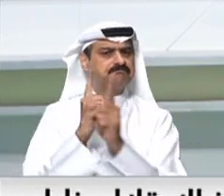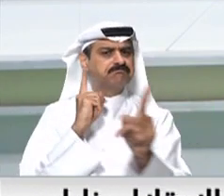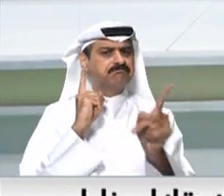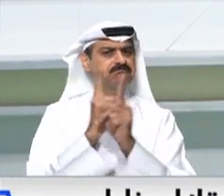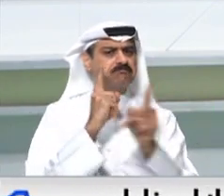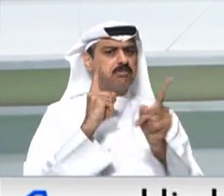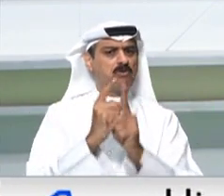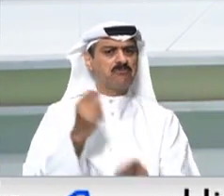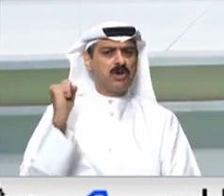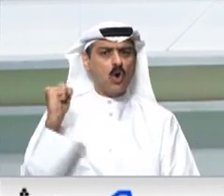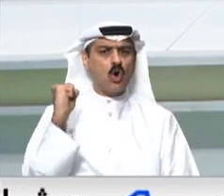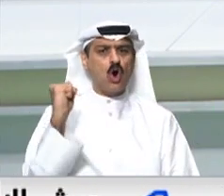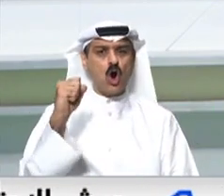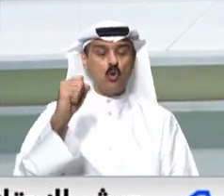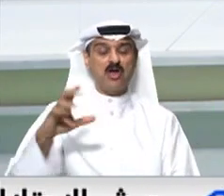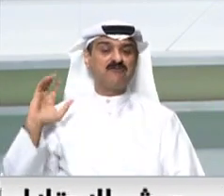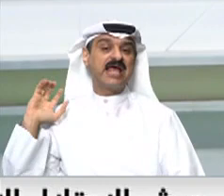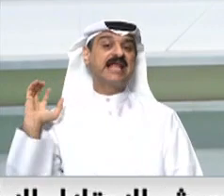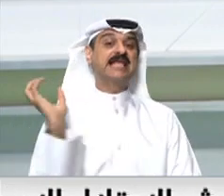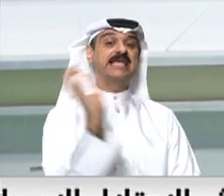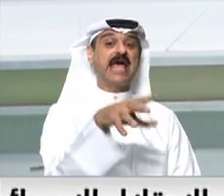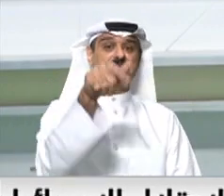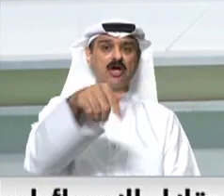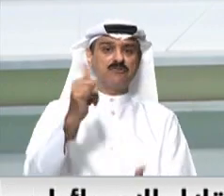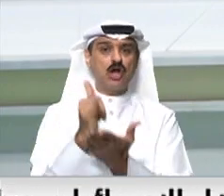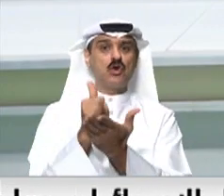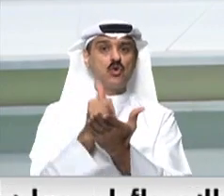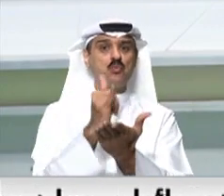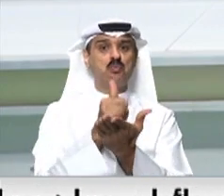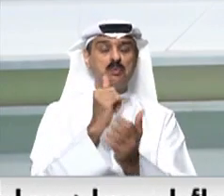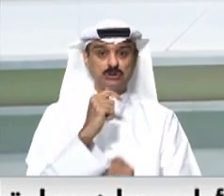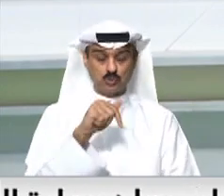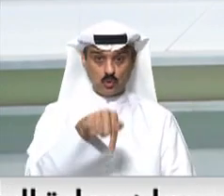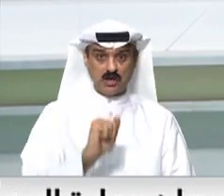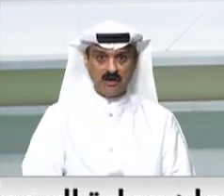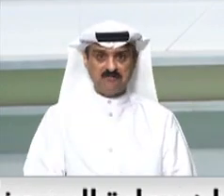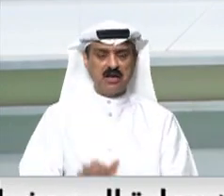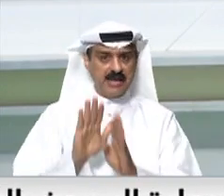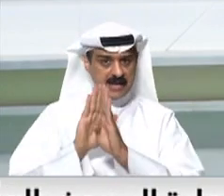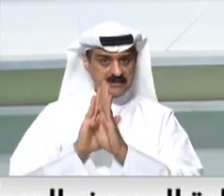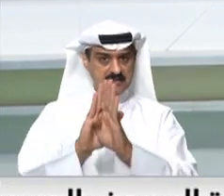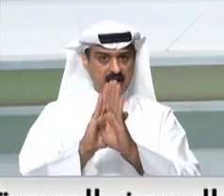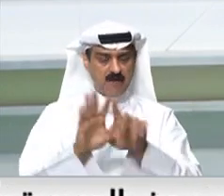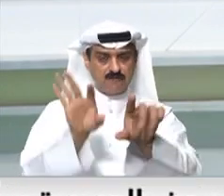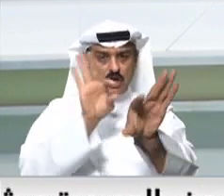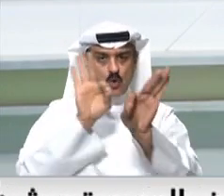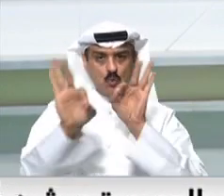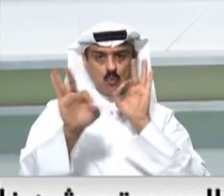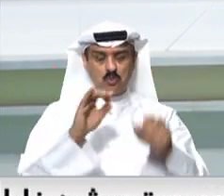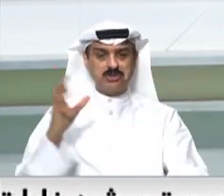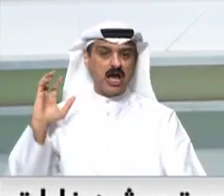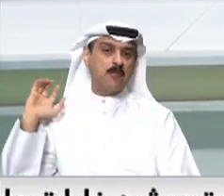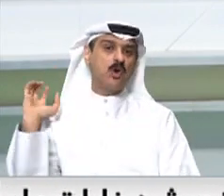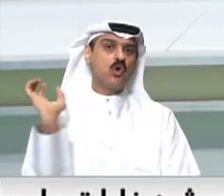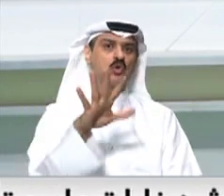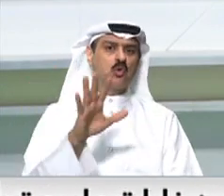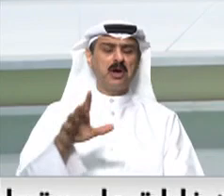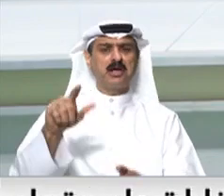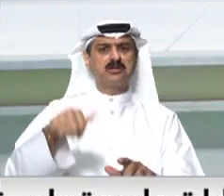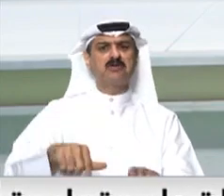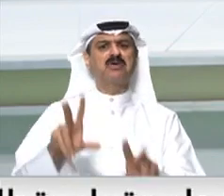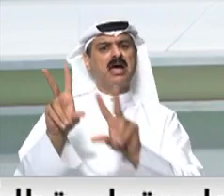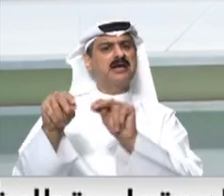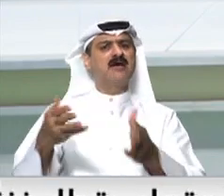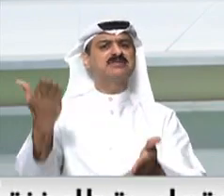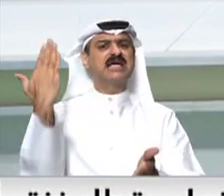التشريفات وسط إشادات كبيرة من المسؤولين الرياضيين دعما لهذا المنتخب الذي أعاد كرة اليد لمنصات التتويج. تفاصيل أكثر